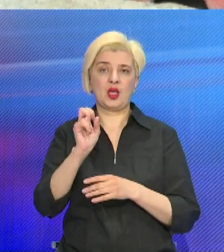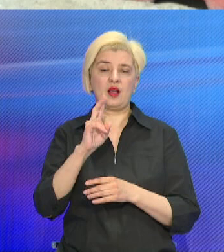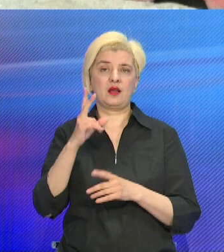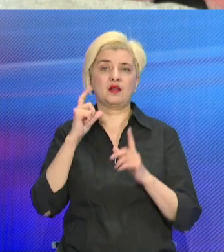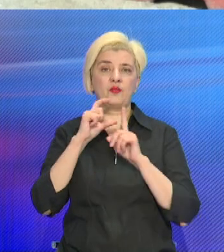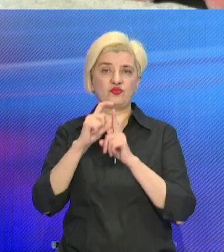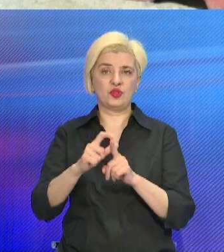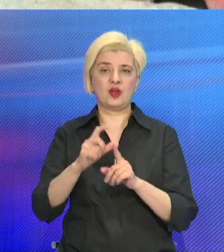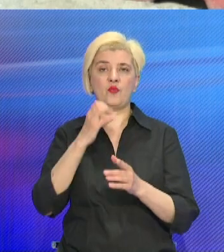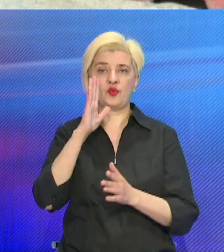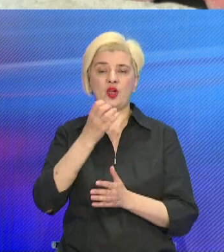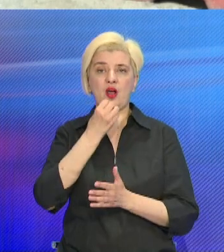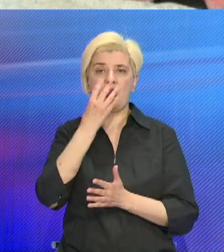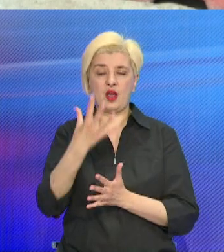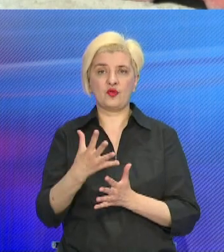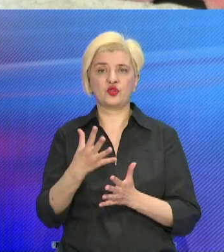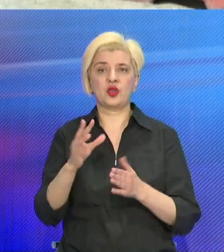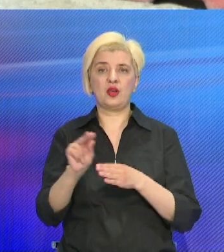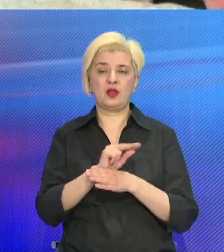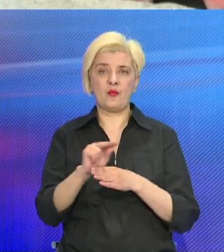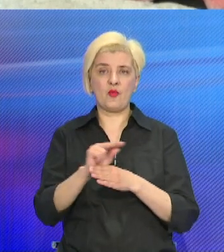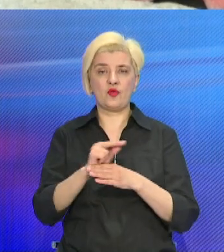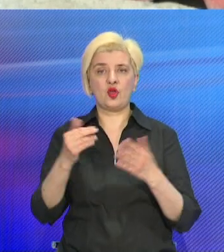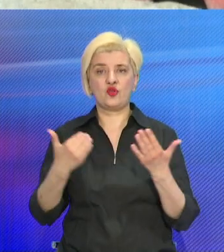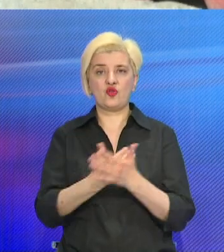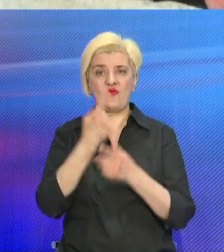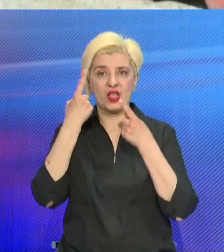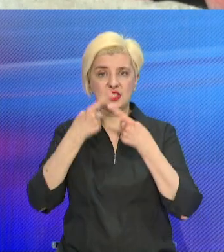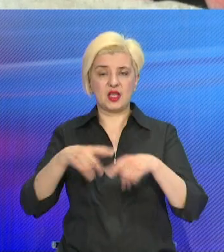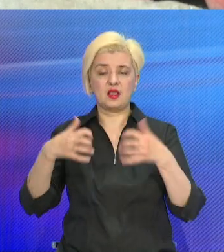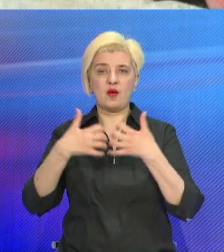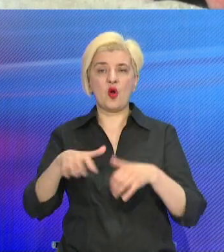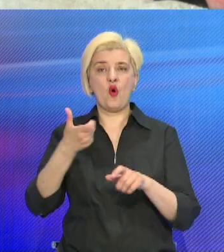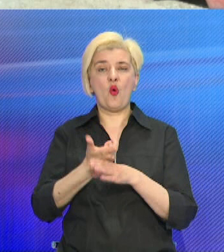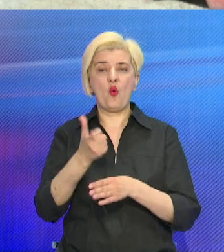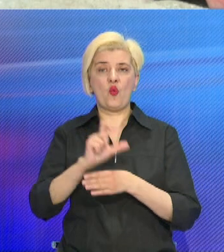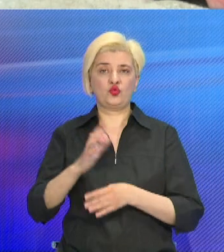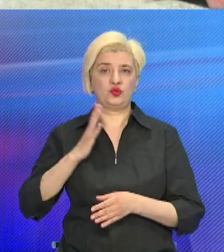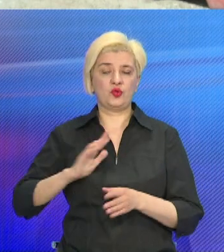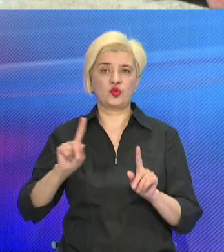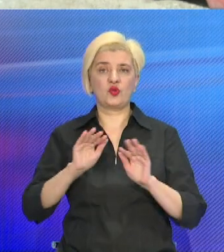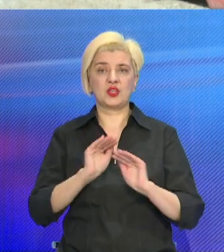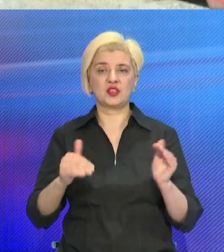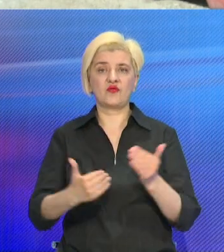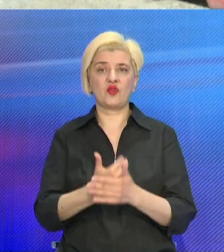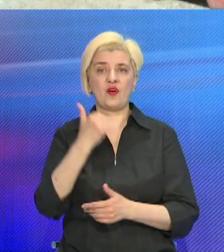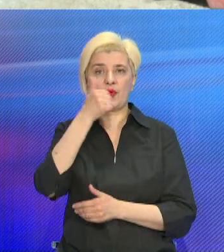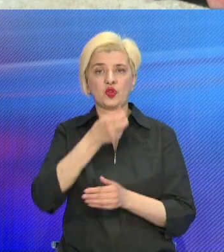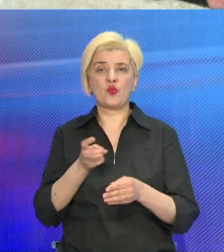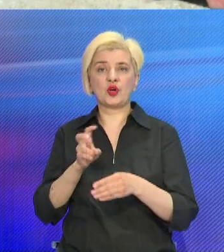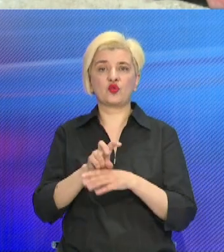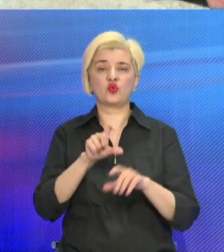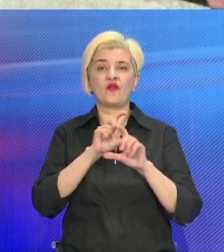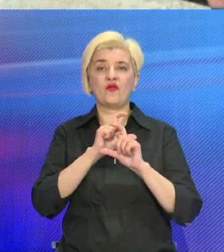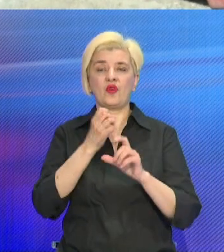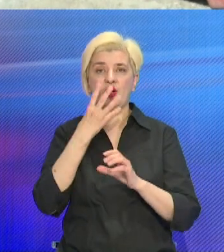хороший ремонт, новая техника, оборудование, поэтому очень ждем, что дети в новом году придут в хорошую школу с хорошим